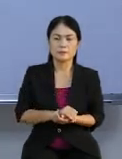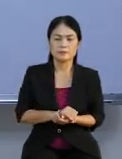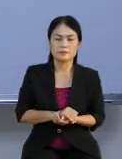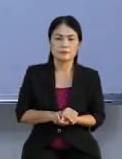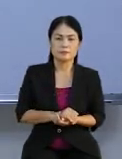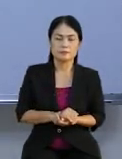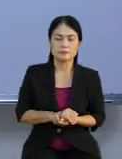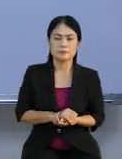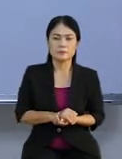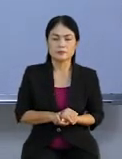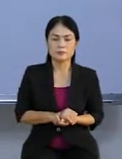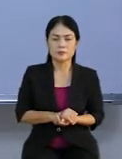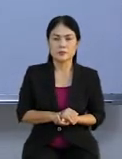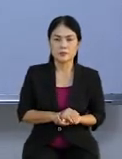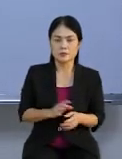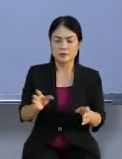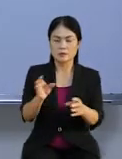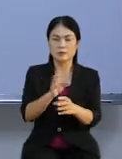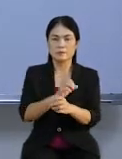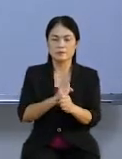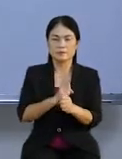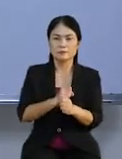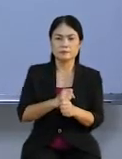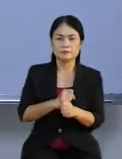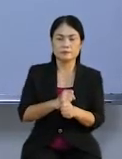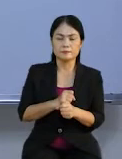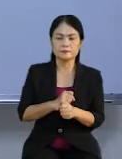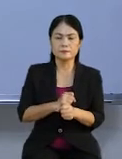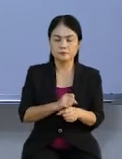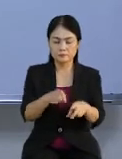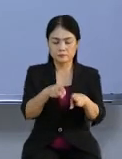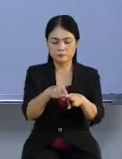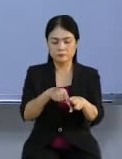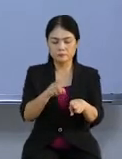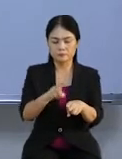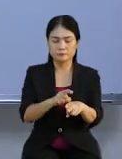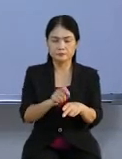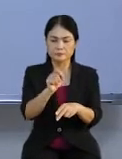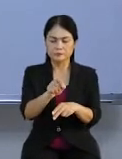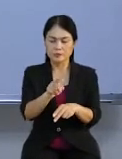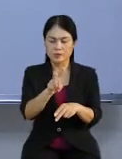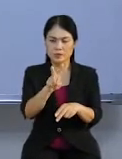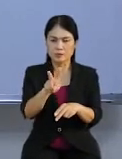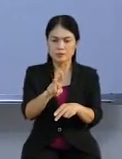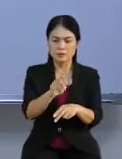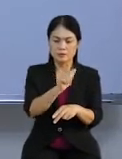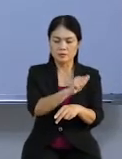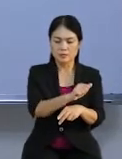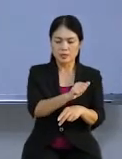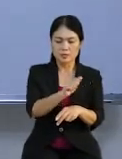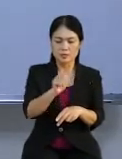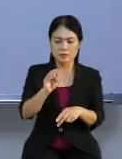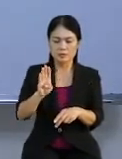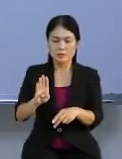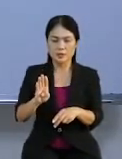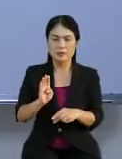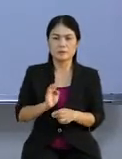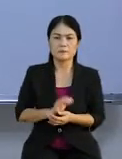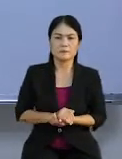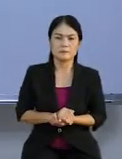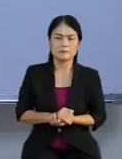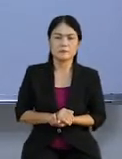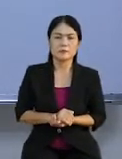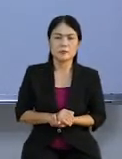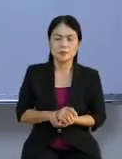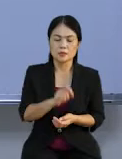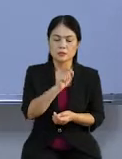chân dương bán và dương bán ở bằng toàn mối đề miên chùm lấy tí từ A nâng B chân